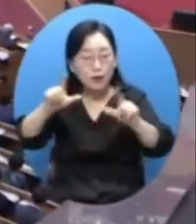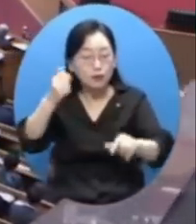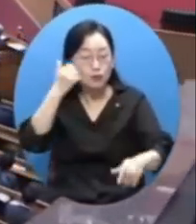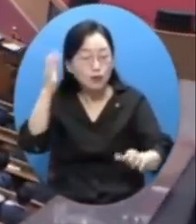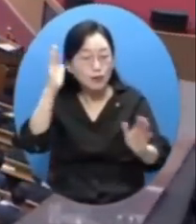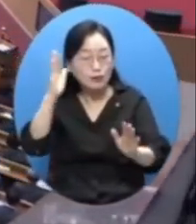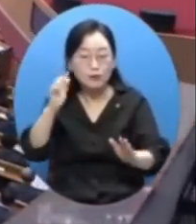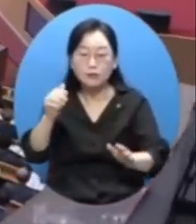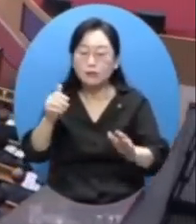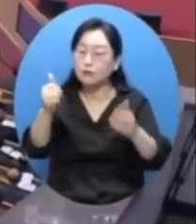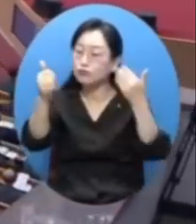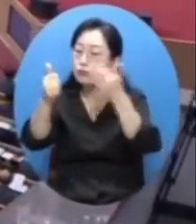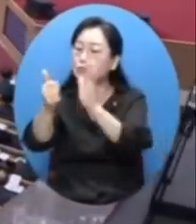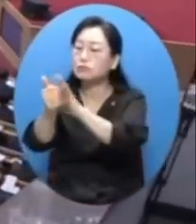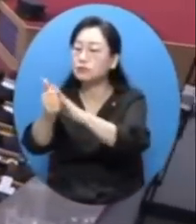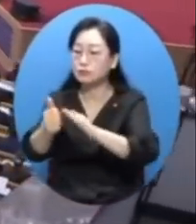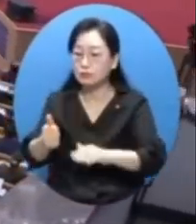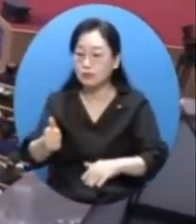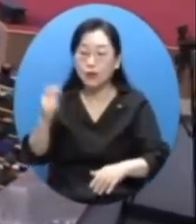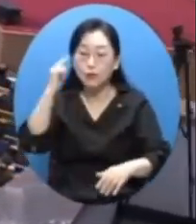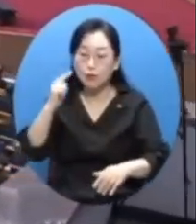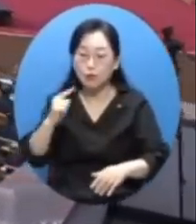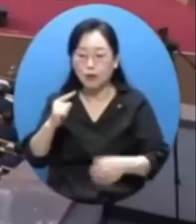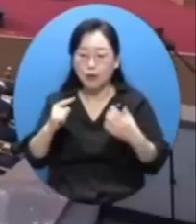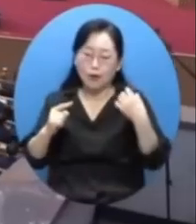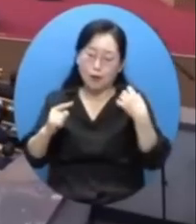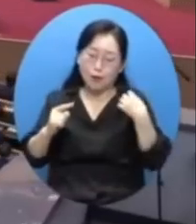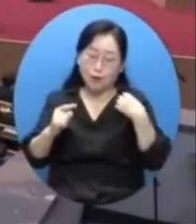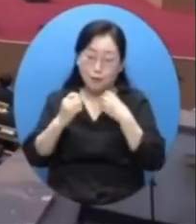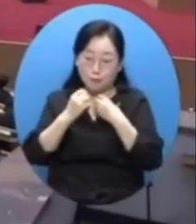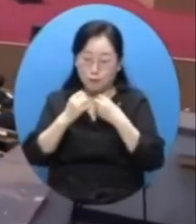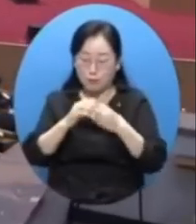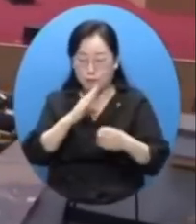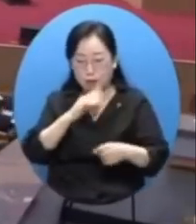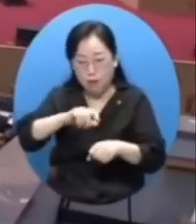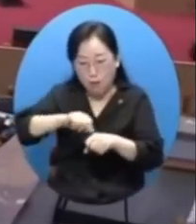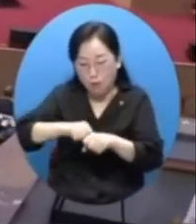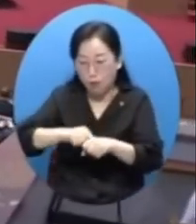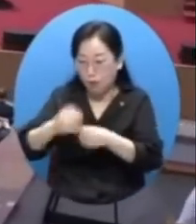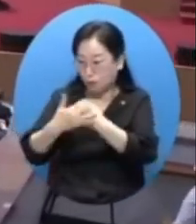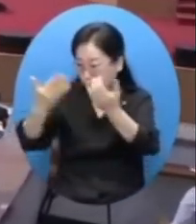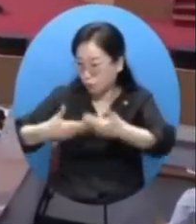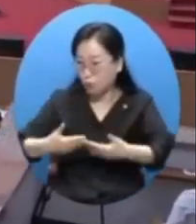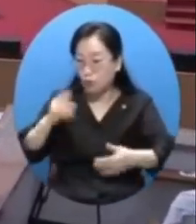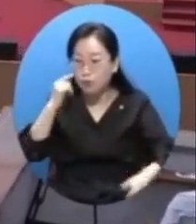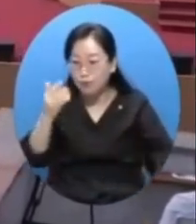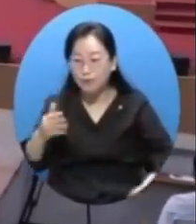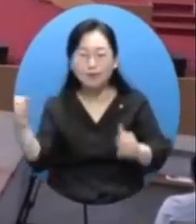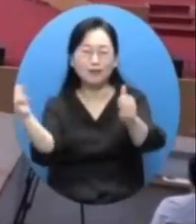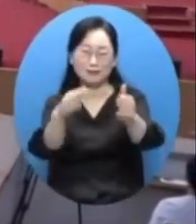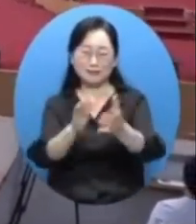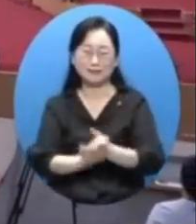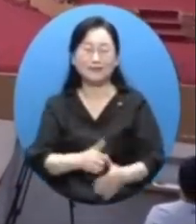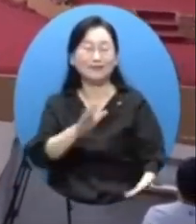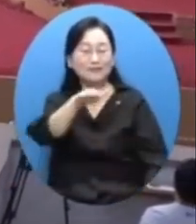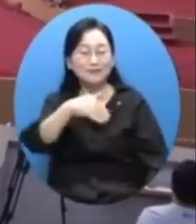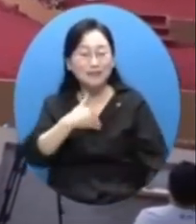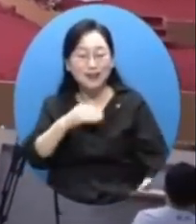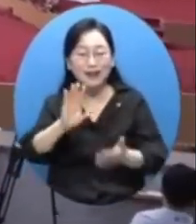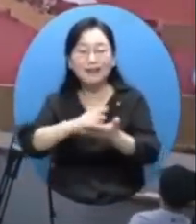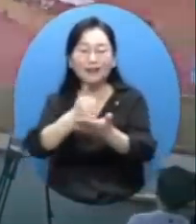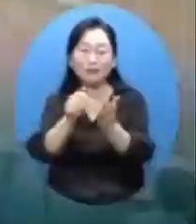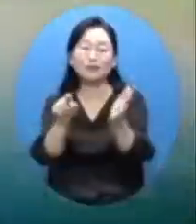물었습니다. 교수님은 왜 우리에게 이렇게 부담스럽도록 잘해주시는 겁니까? 그때 교수님이 말했습니다. 나는